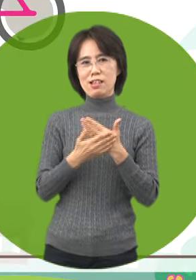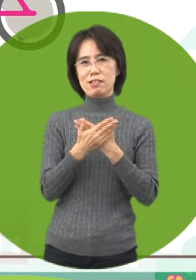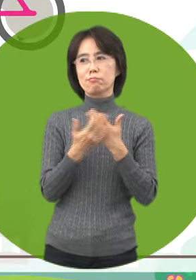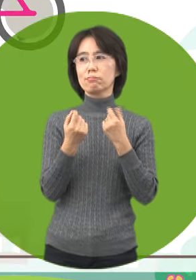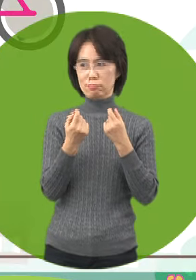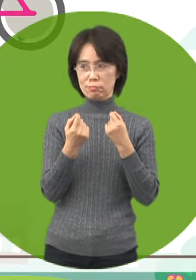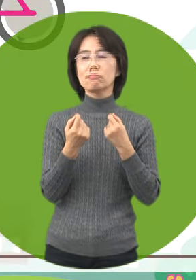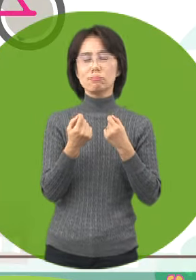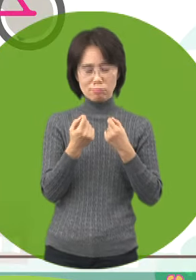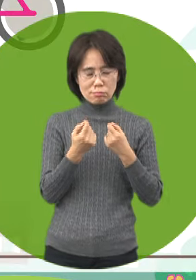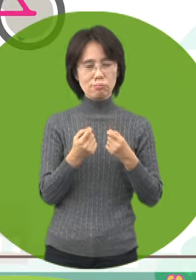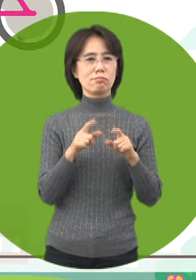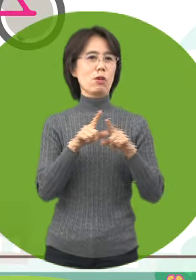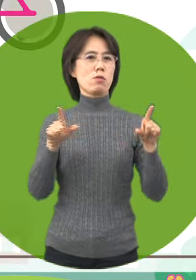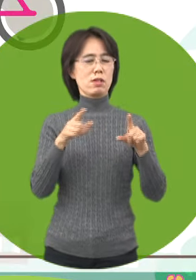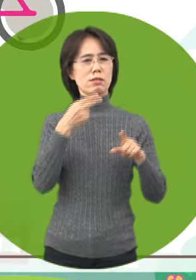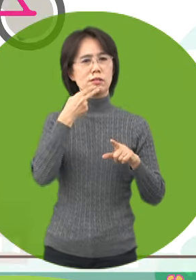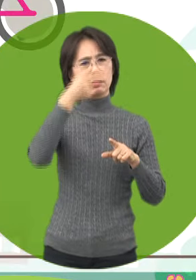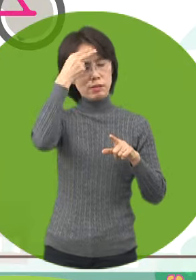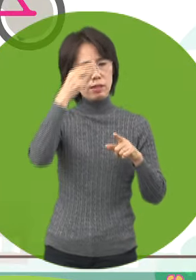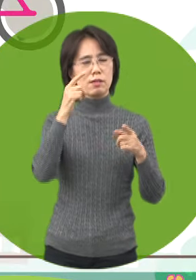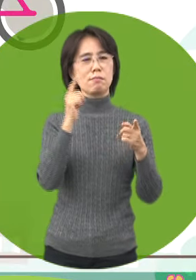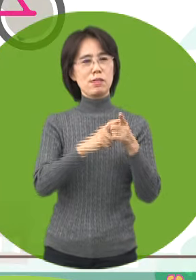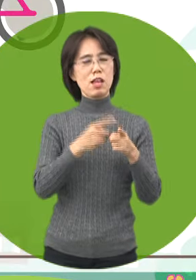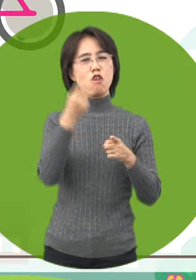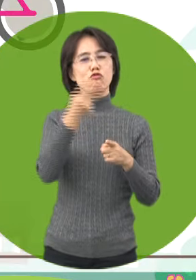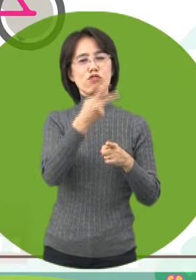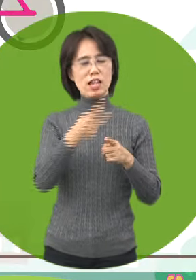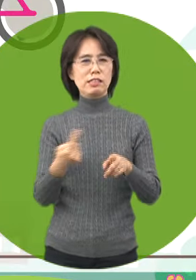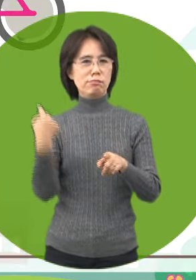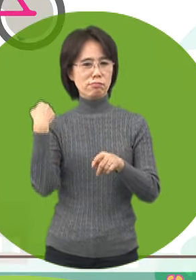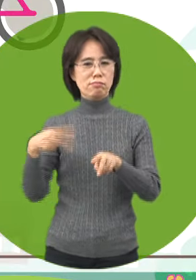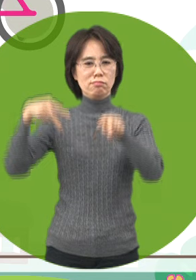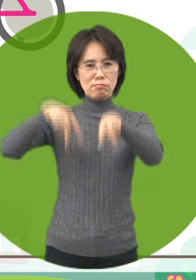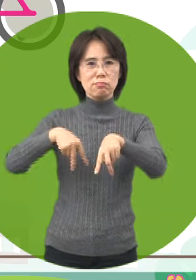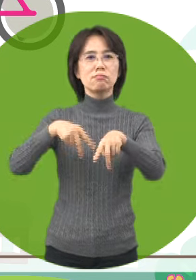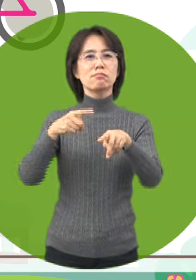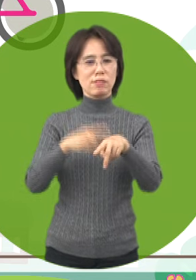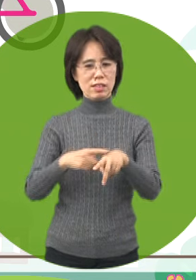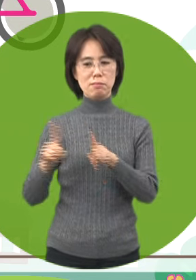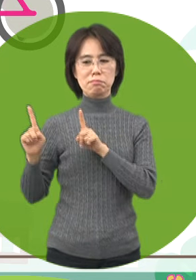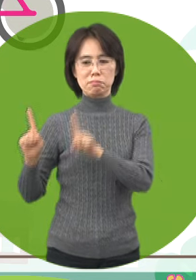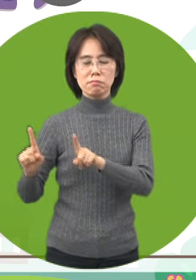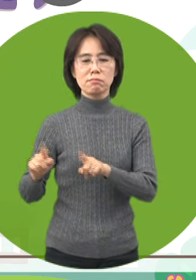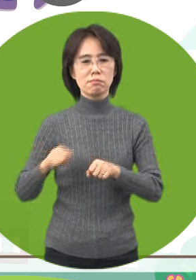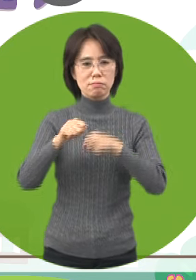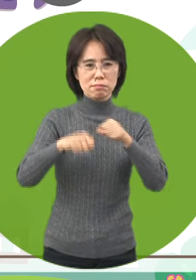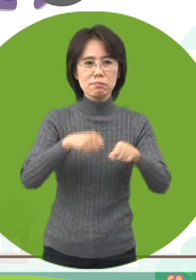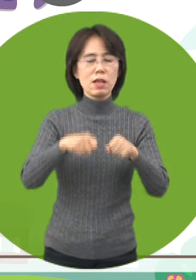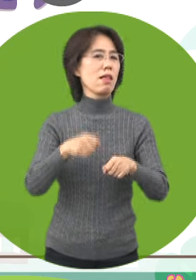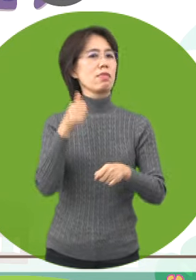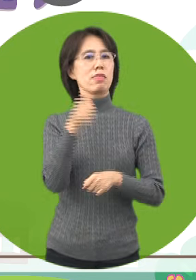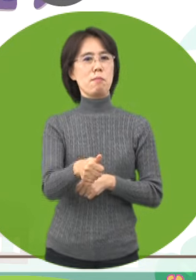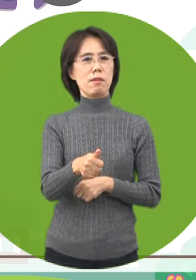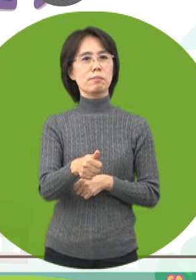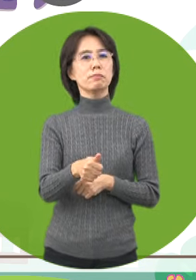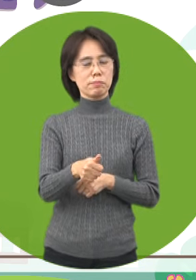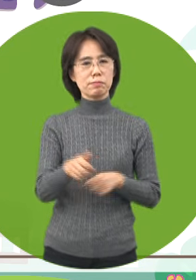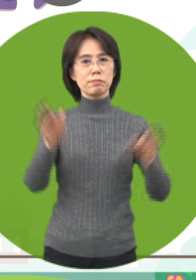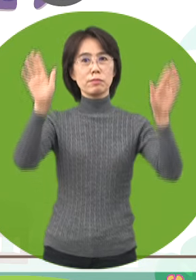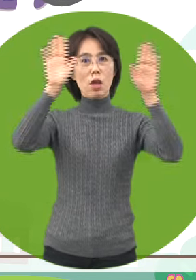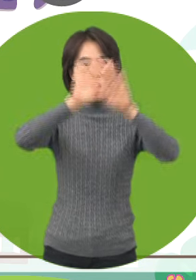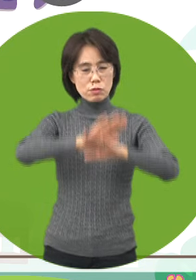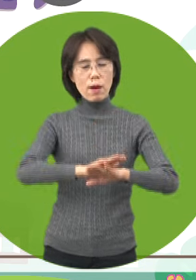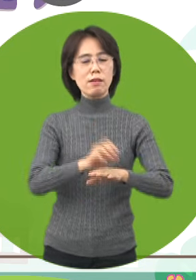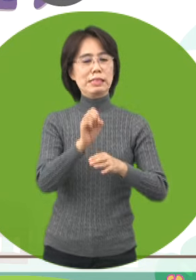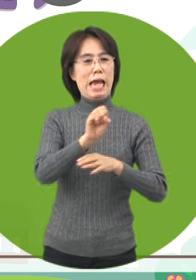はダメですし、二人乗りや自転車が並んで走ることも禁止です。夜はライトをつけ、交差点では信